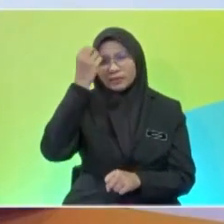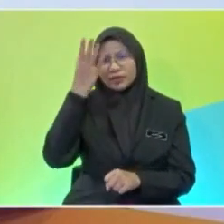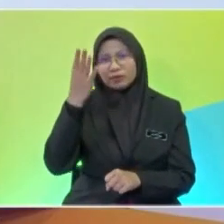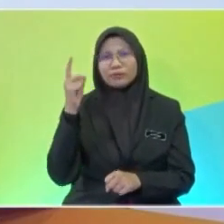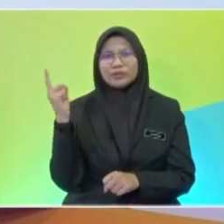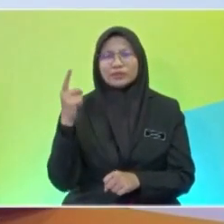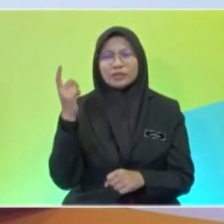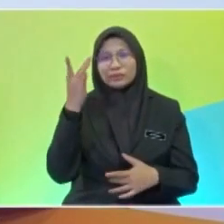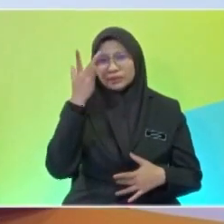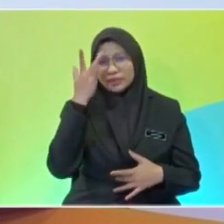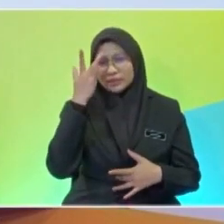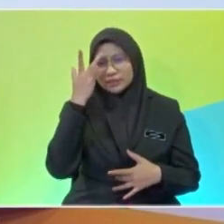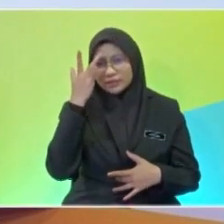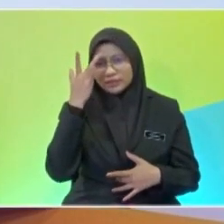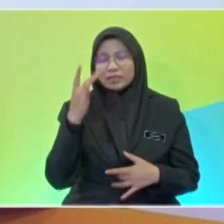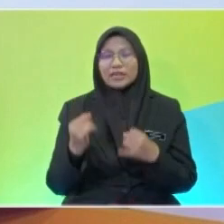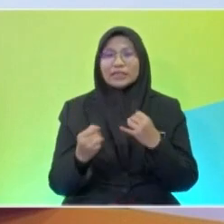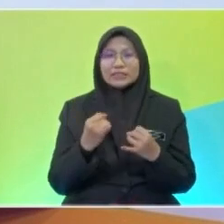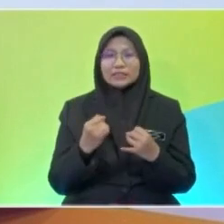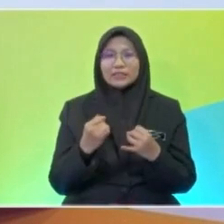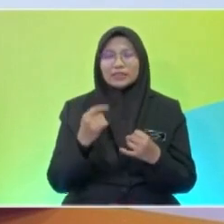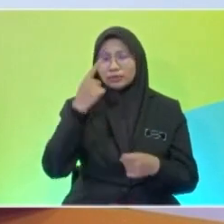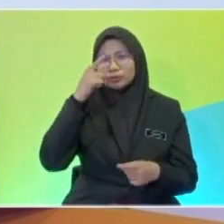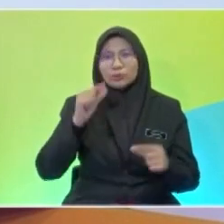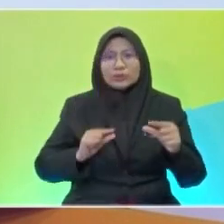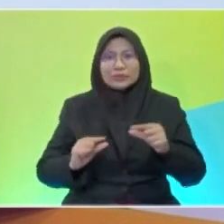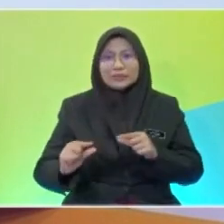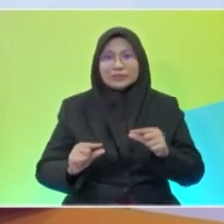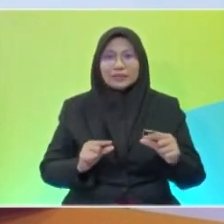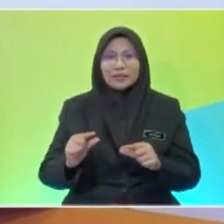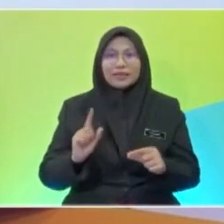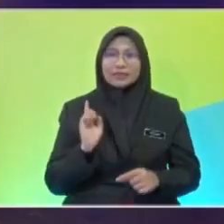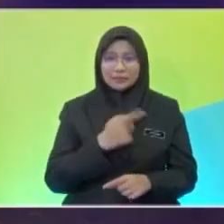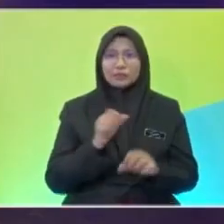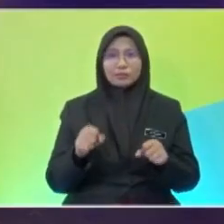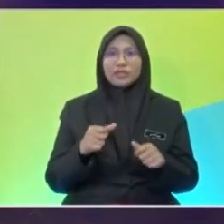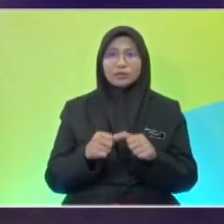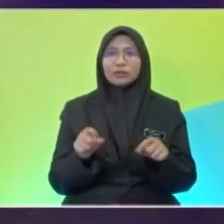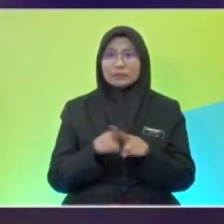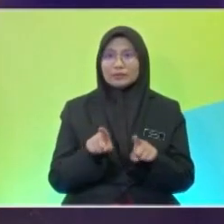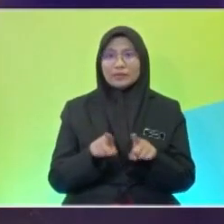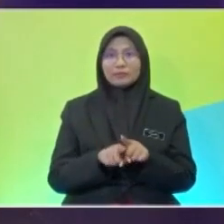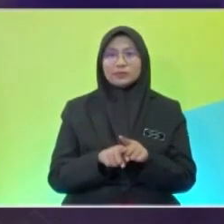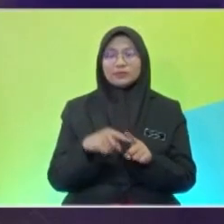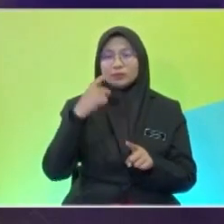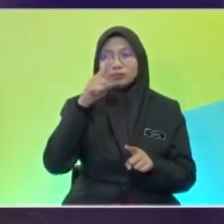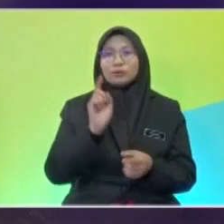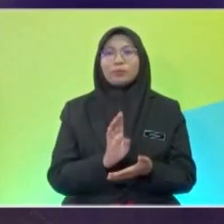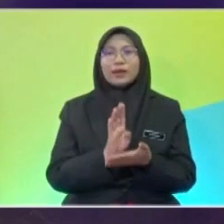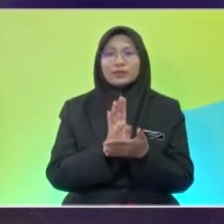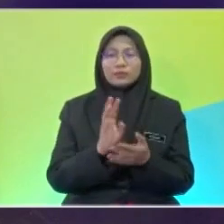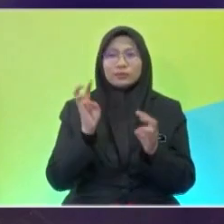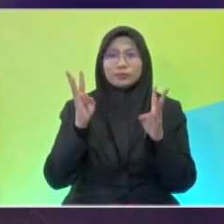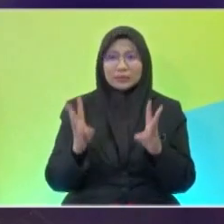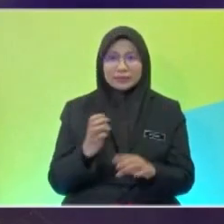galakkan dia supaya bergerak bersama-sama supaya proses pergerakan yang membantu ya membantu proses